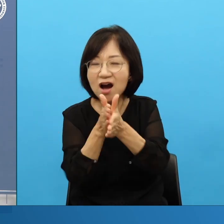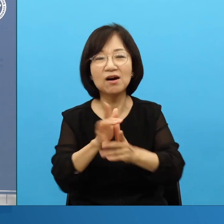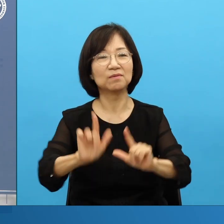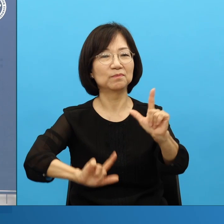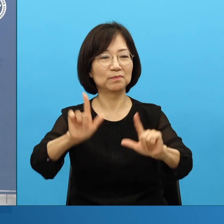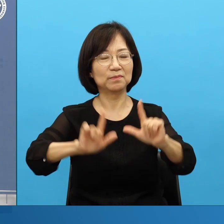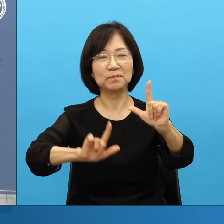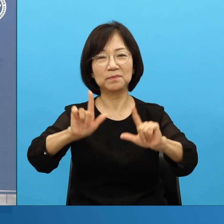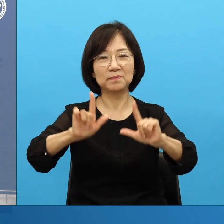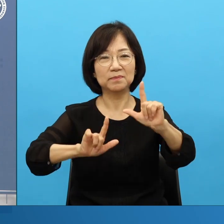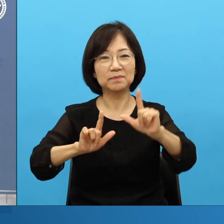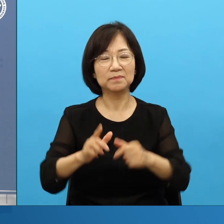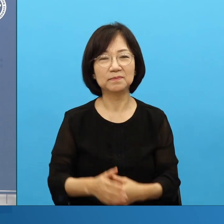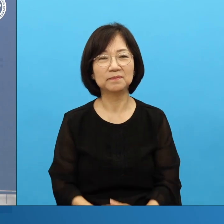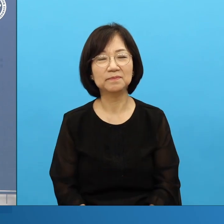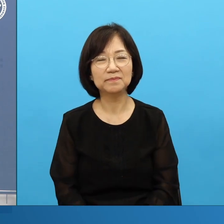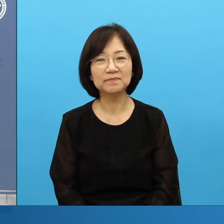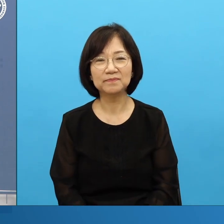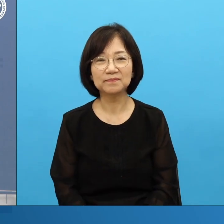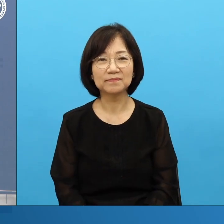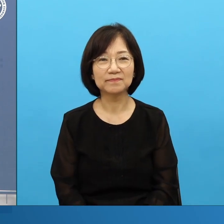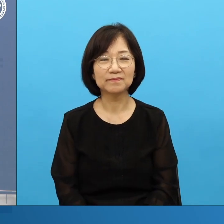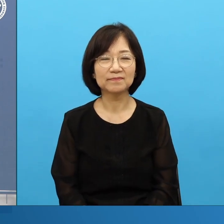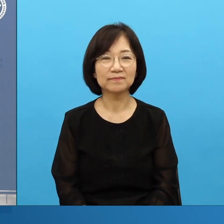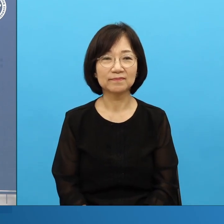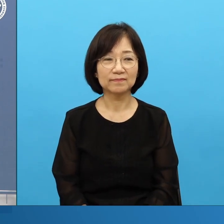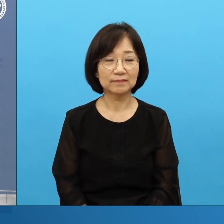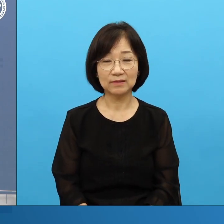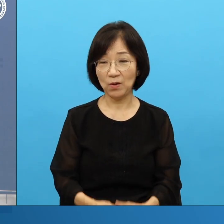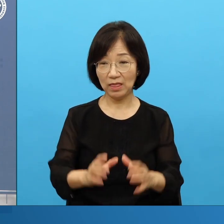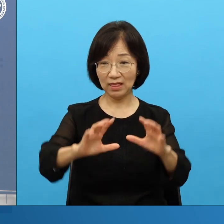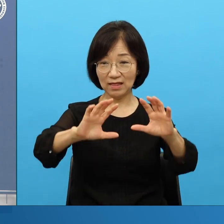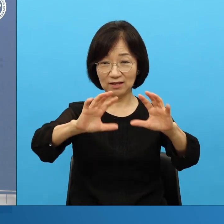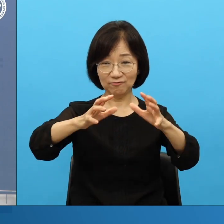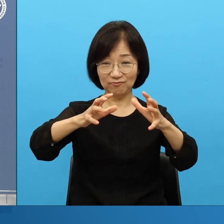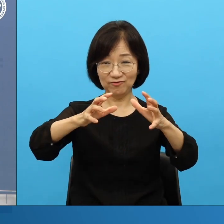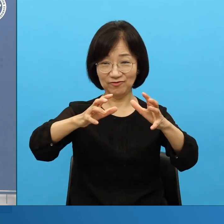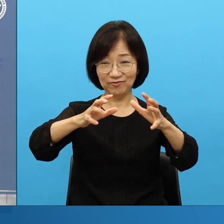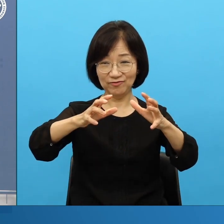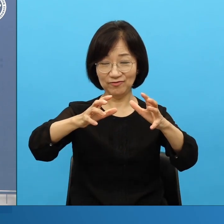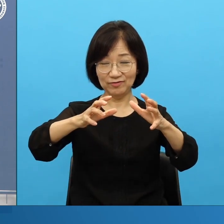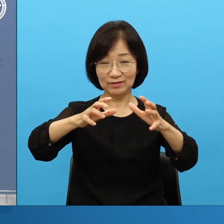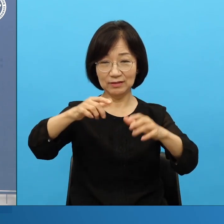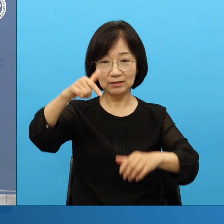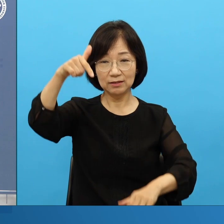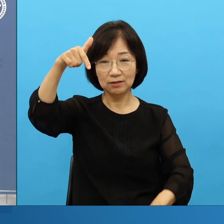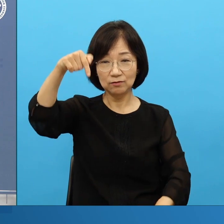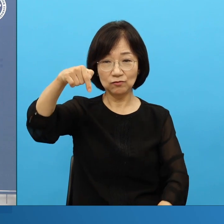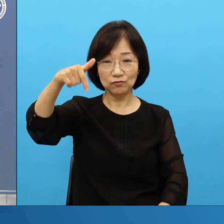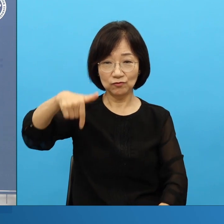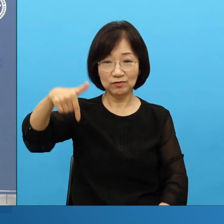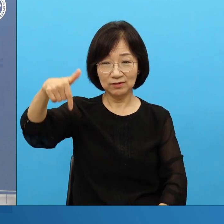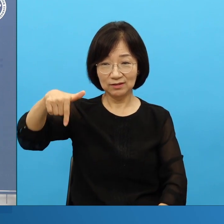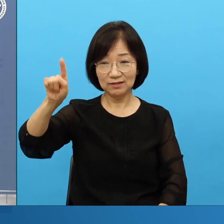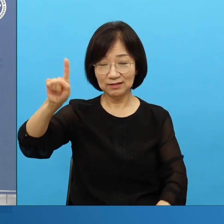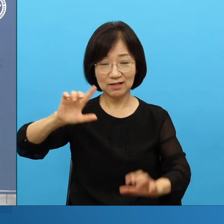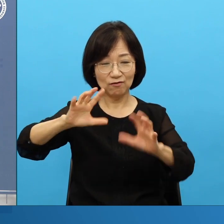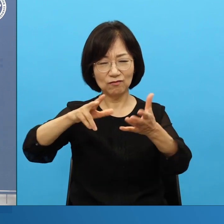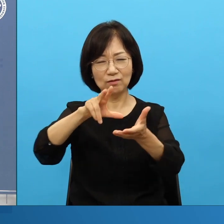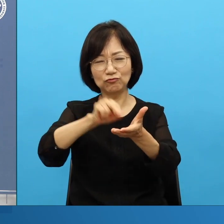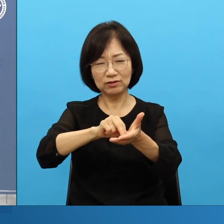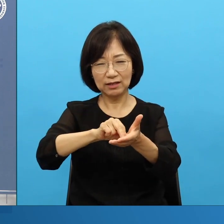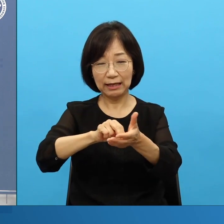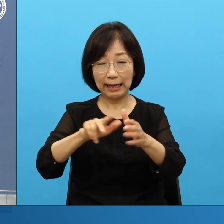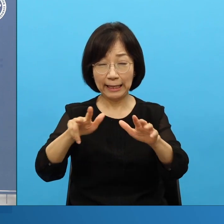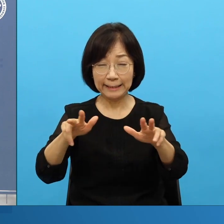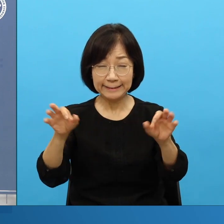demons. 국가 문제 오래된 겁니다. And so the problem of this nation 그냥 is 온게 아니죠. long-standing. It just didn't appear 어떻게 nowhere.